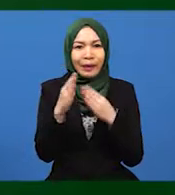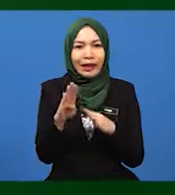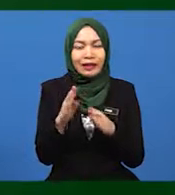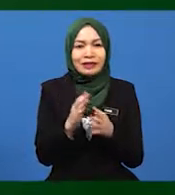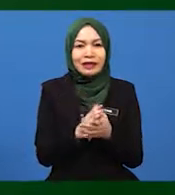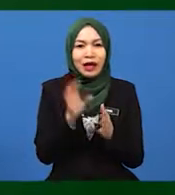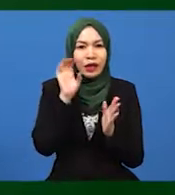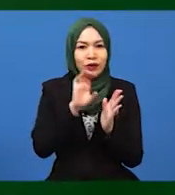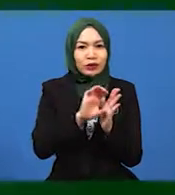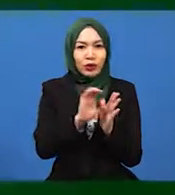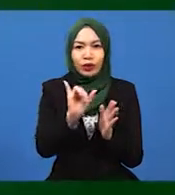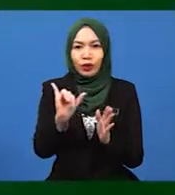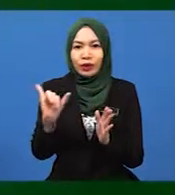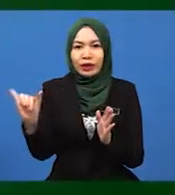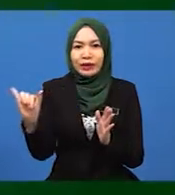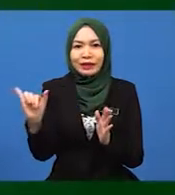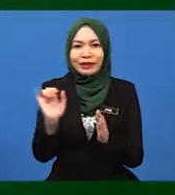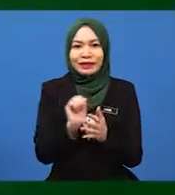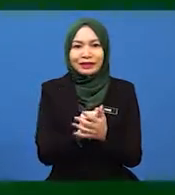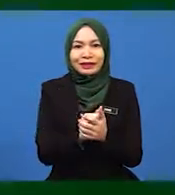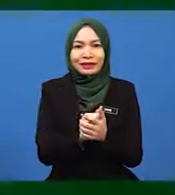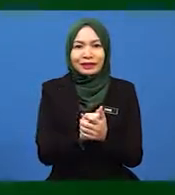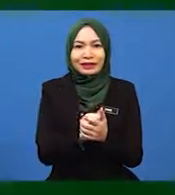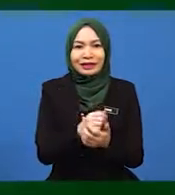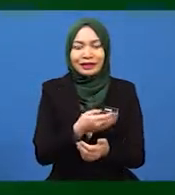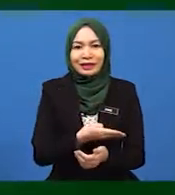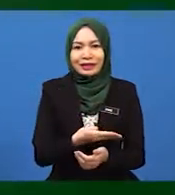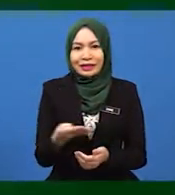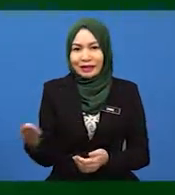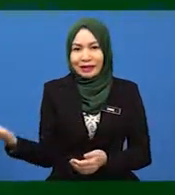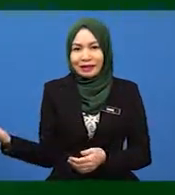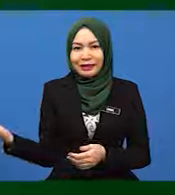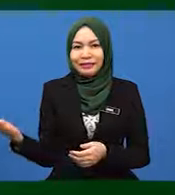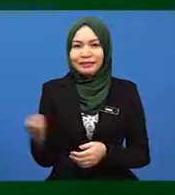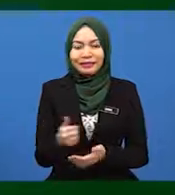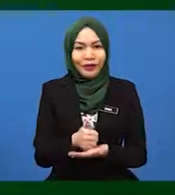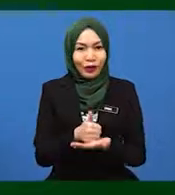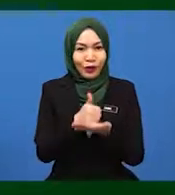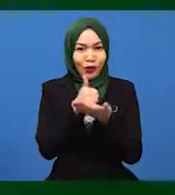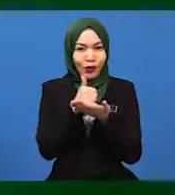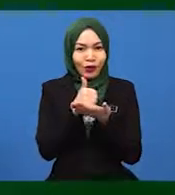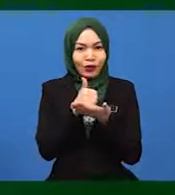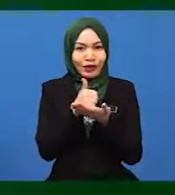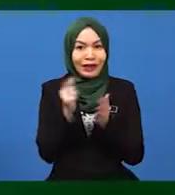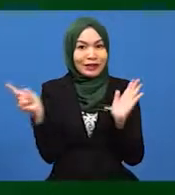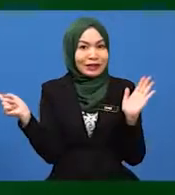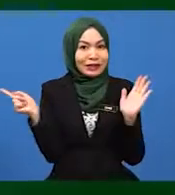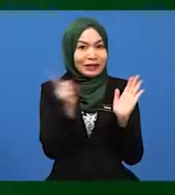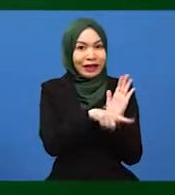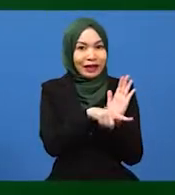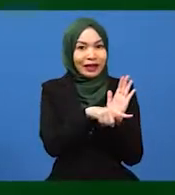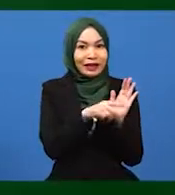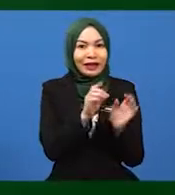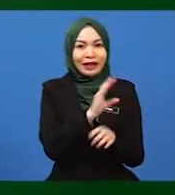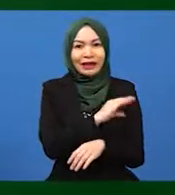Contoh kata perintah ialah sila, tolong, jangan dan